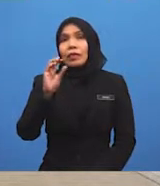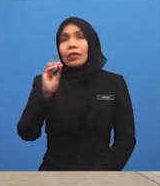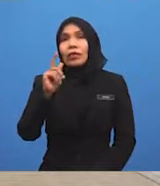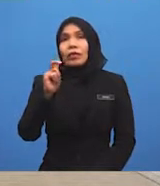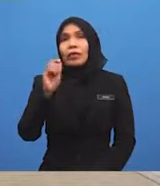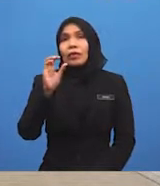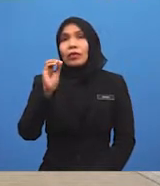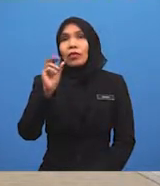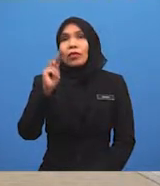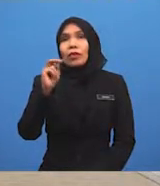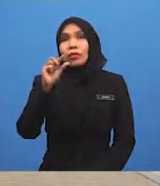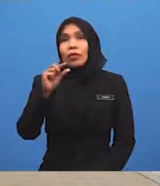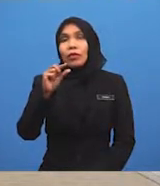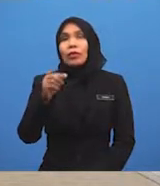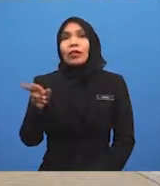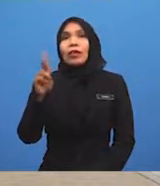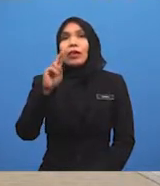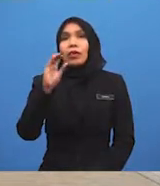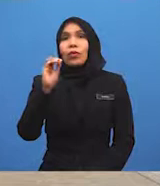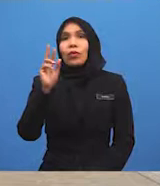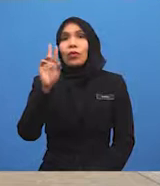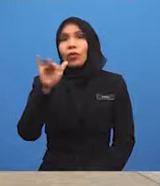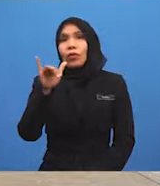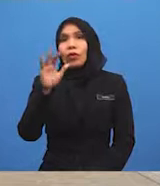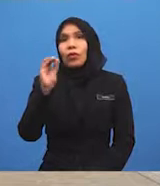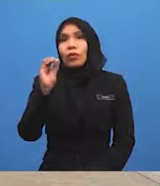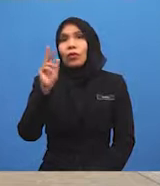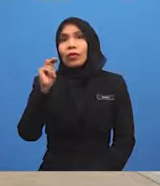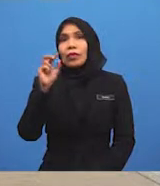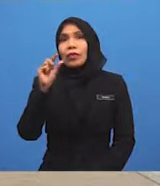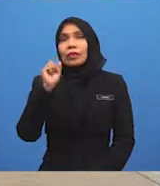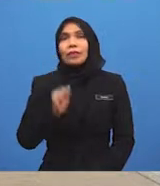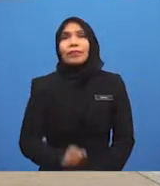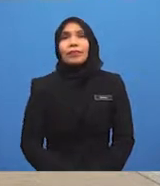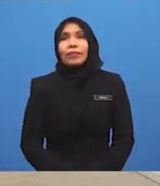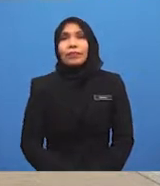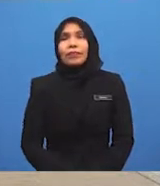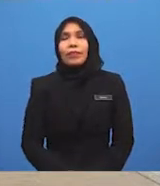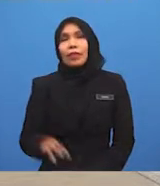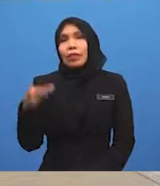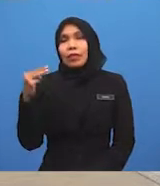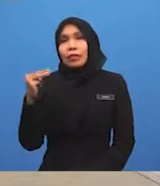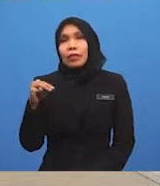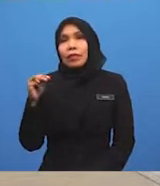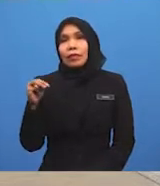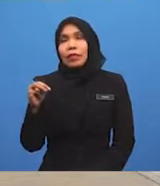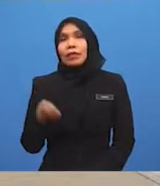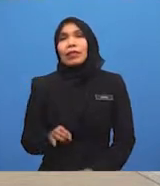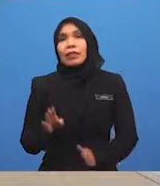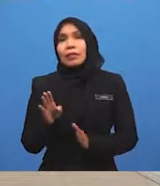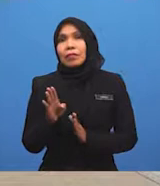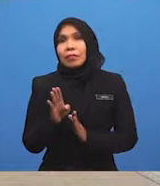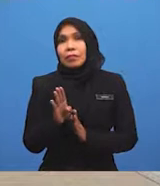tadi, mereka masing-masing melaksanakan tugasan yang diamanahkan kepada